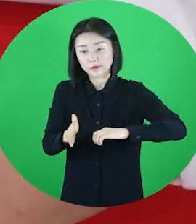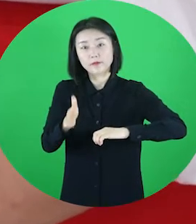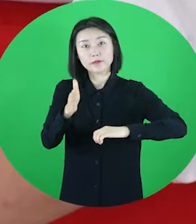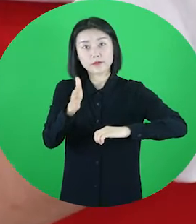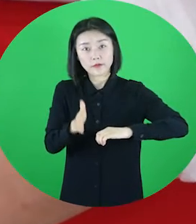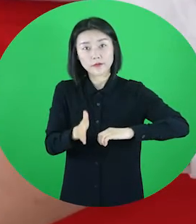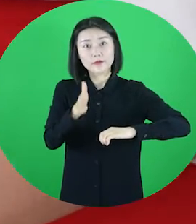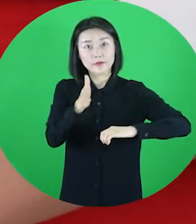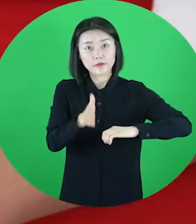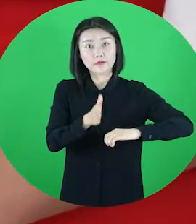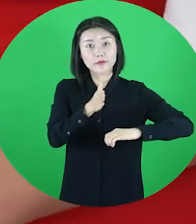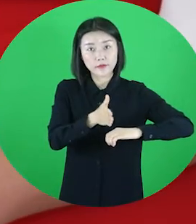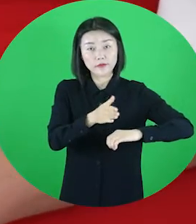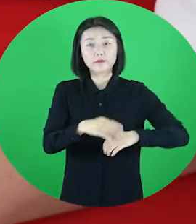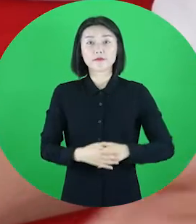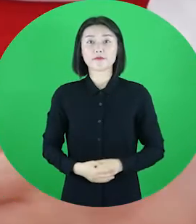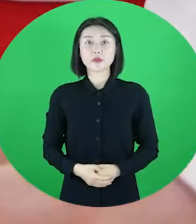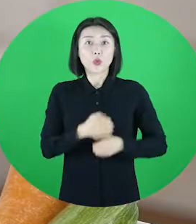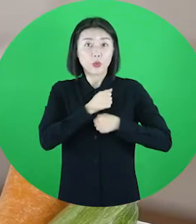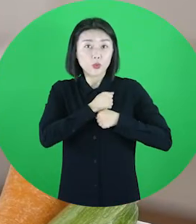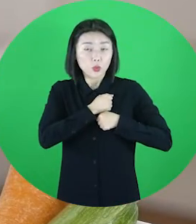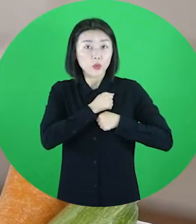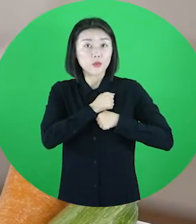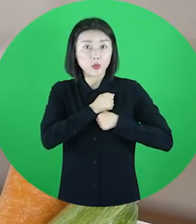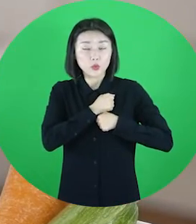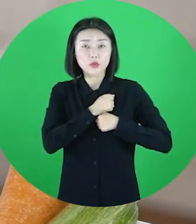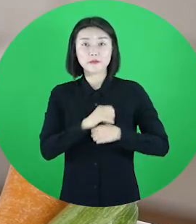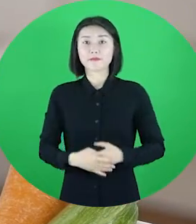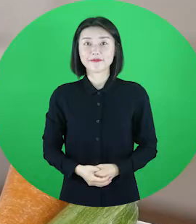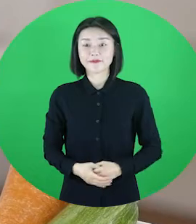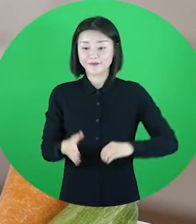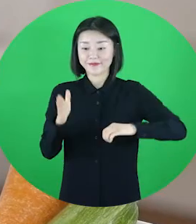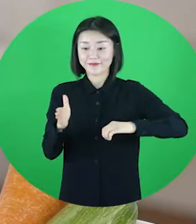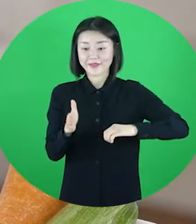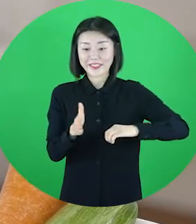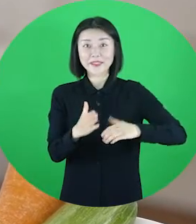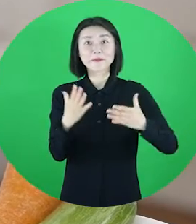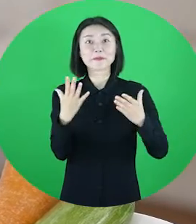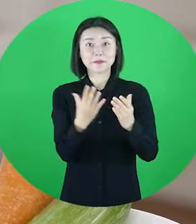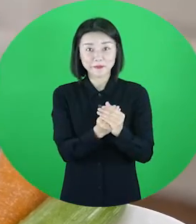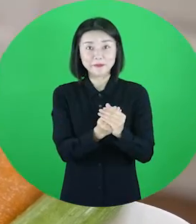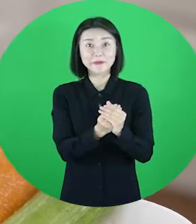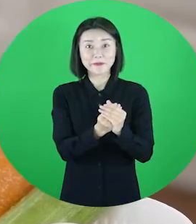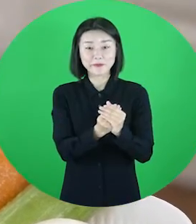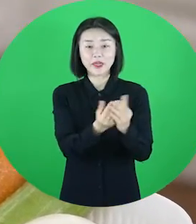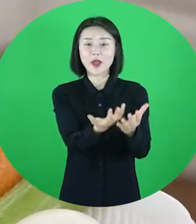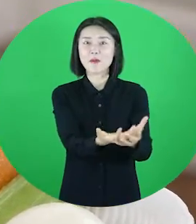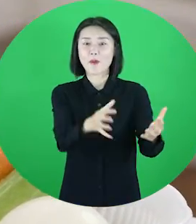자, 이제 다 잘라진 햄 조각을 여기 그릇에 옮겨 담아 줄게요.